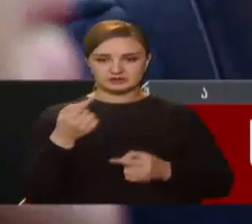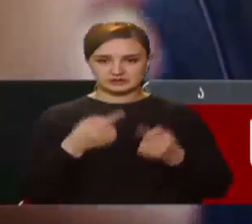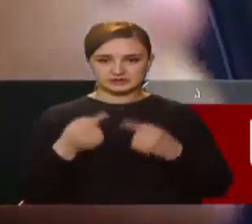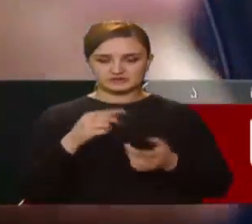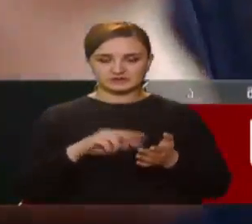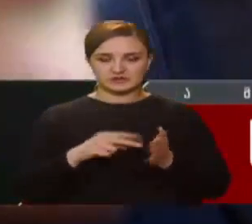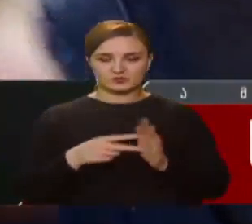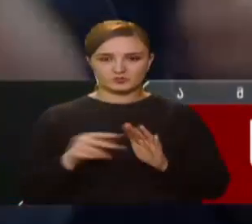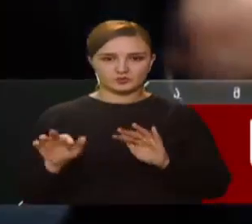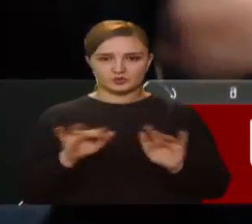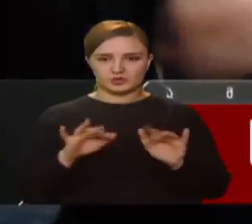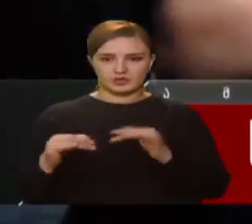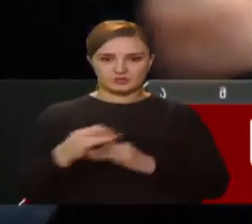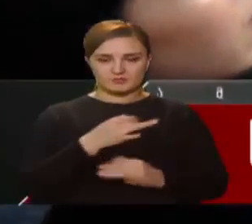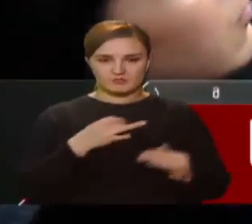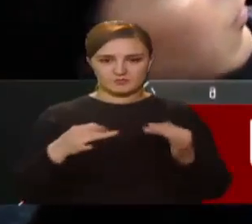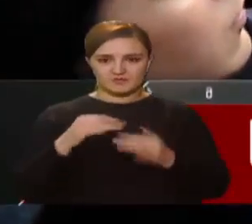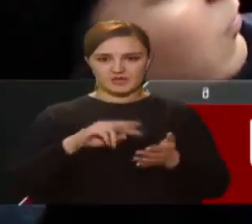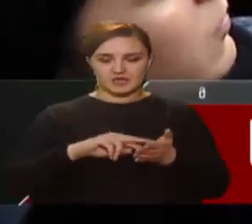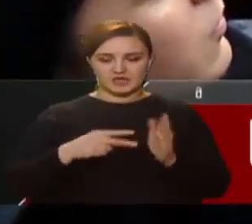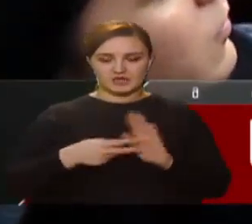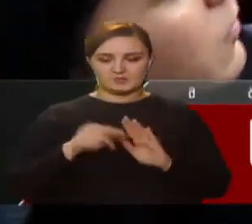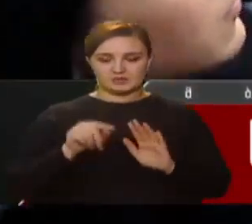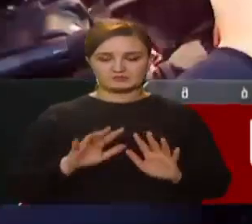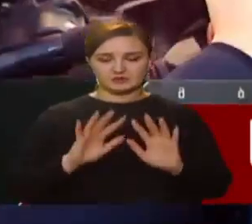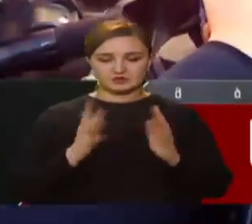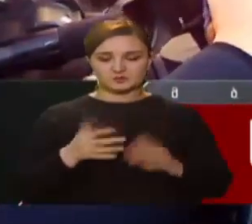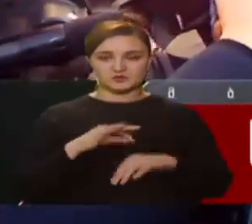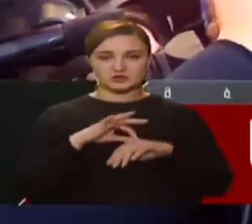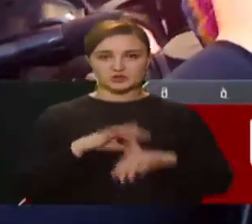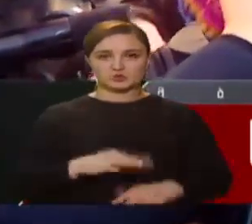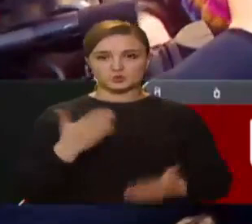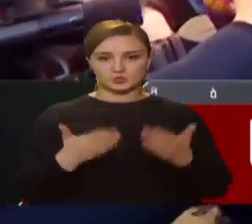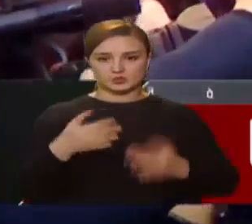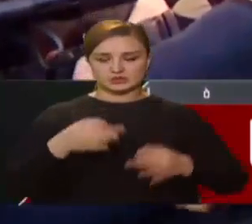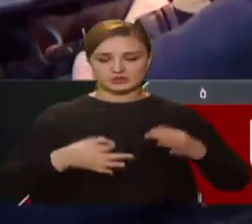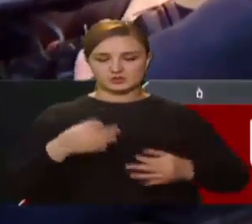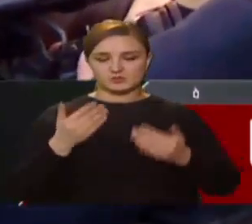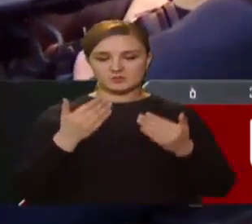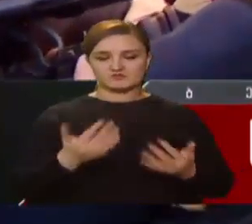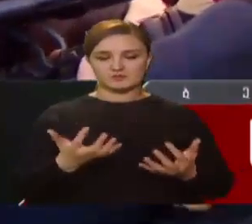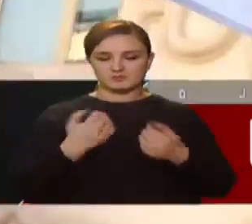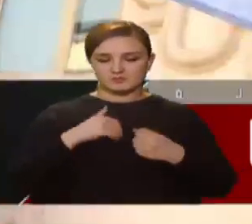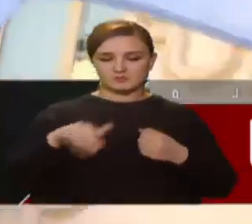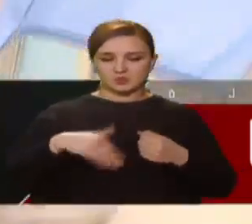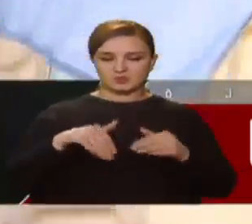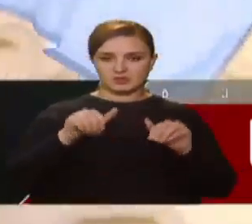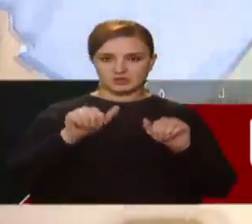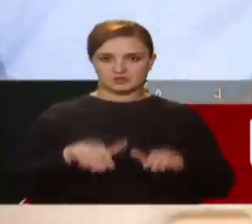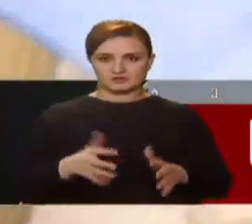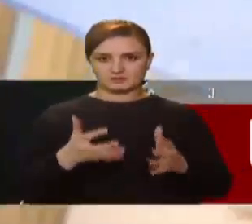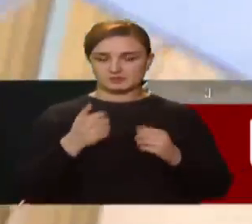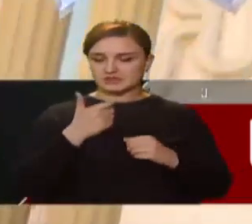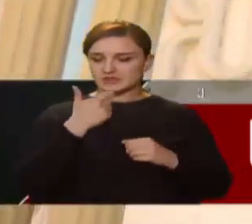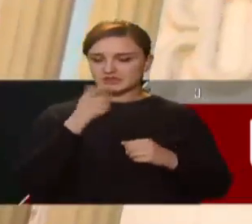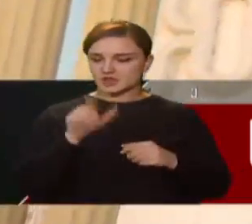samokmedo gegmebze uzevda tsaubari im gegmebze rats im shemtkhovashi ganxortseldeba tuki sasamartlo matvis miugebel gadatsqotilebas miigebs da